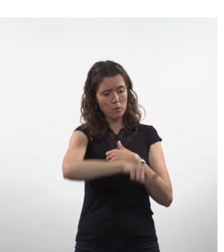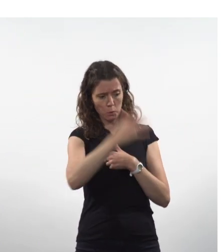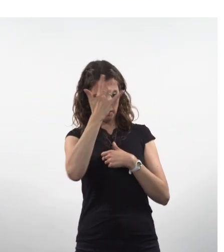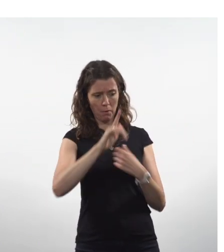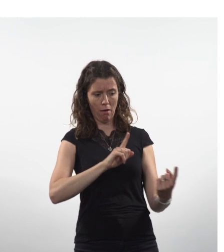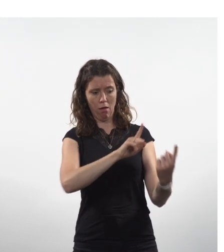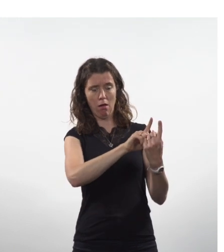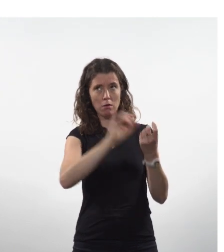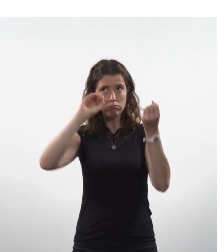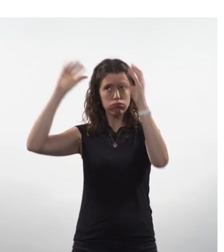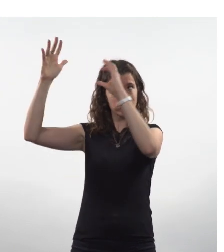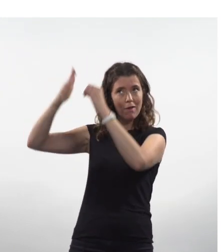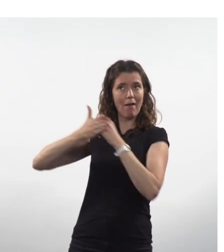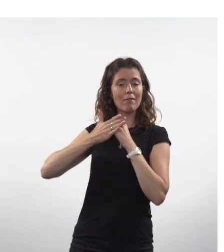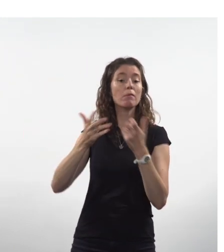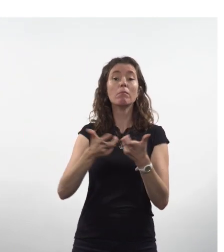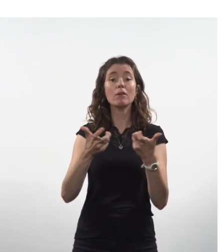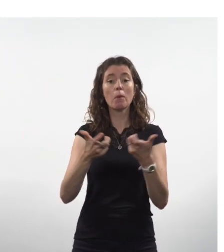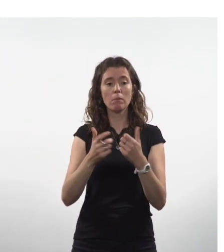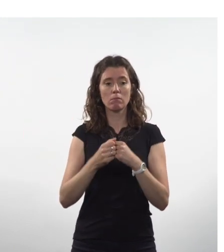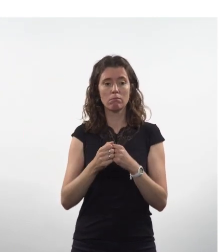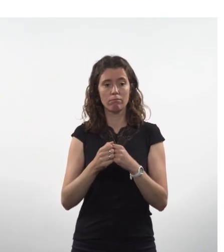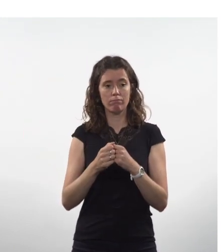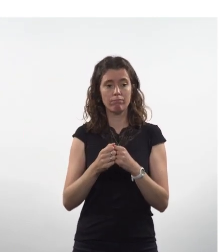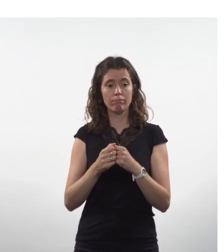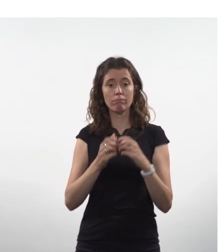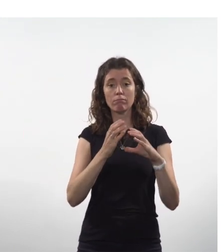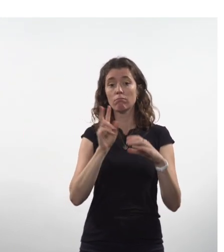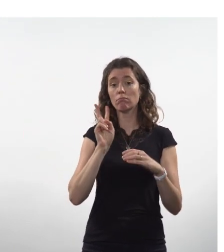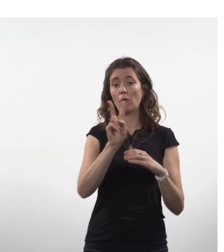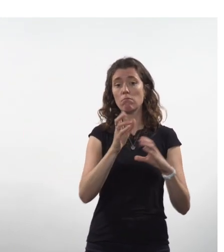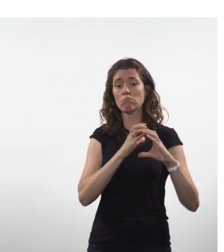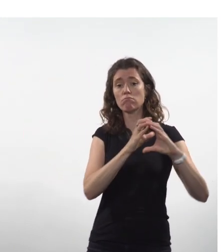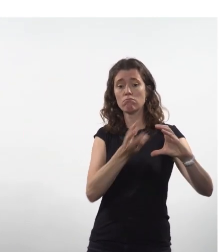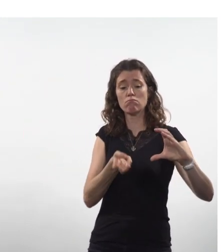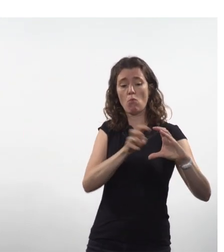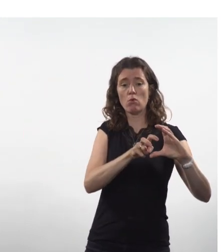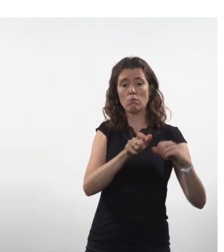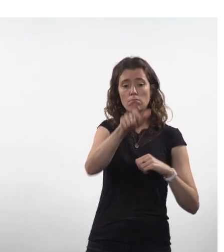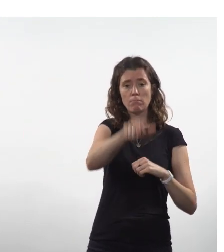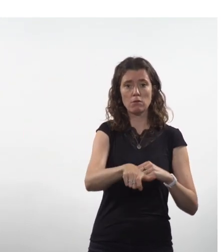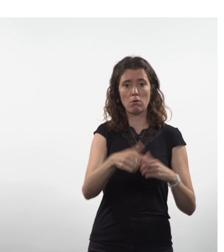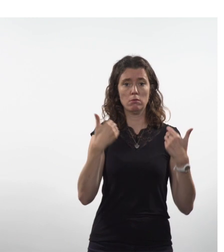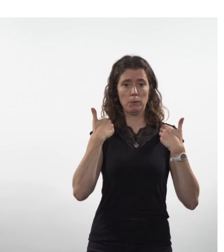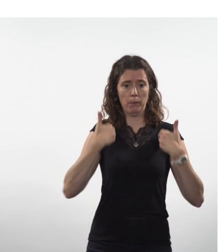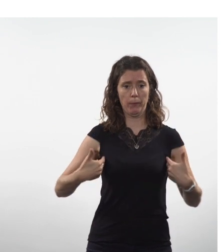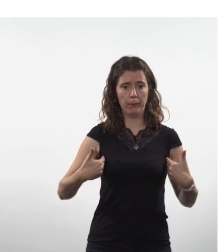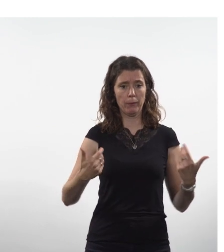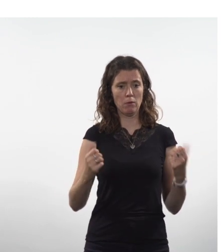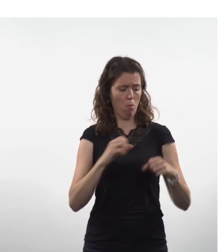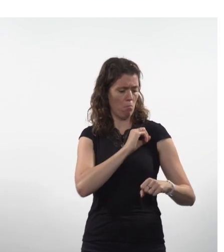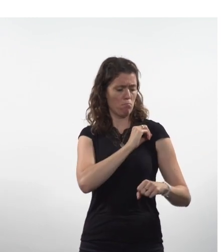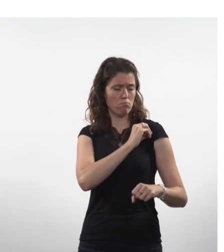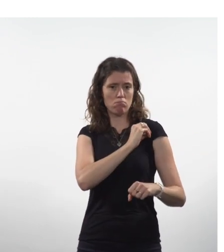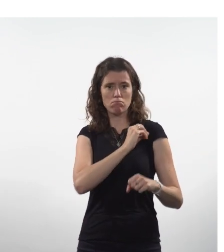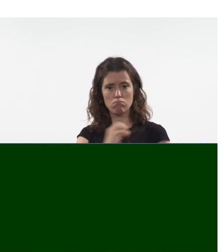pas. Un petit exemple, je monte dans le tram et puis il y a quelqu'un qui est en débardeur, qui déborde de muscles, il est